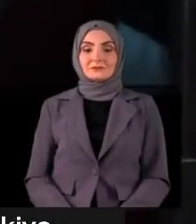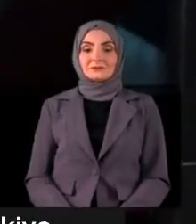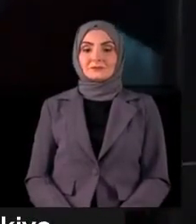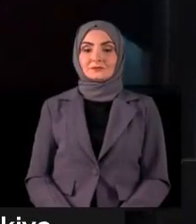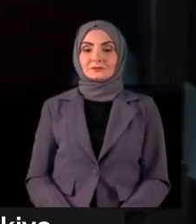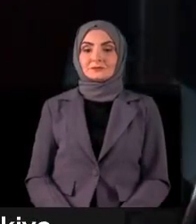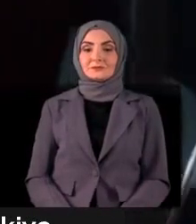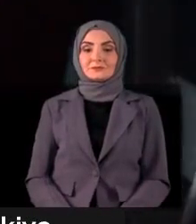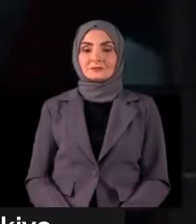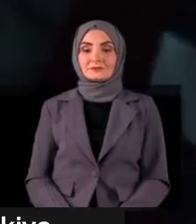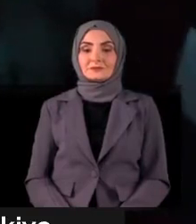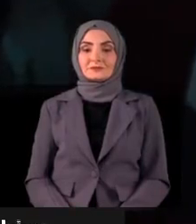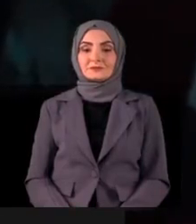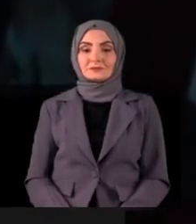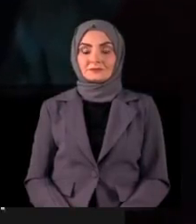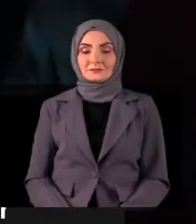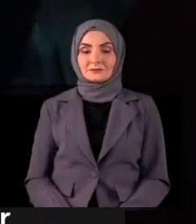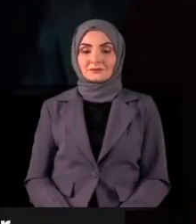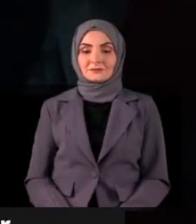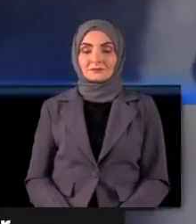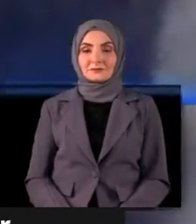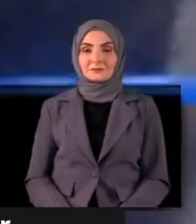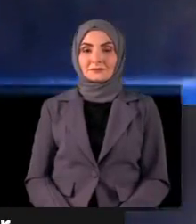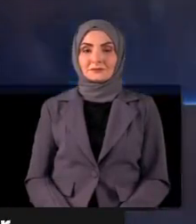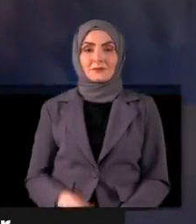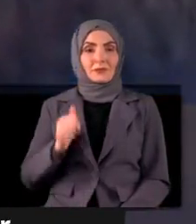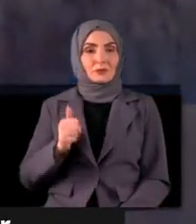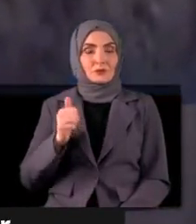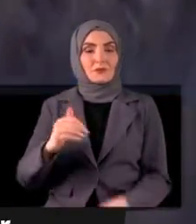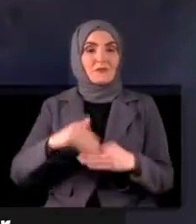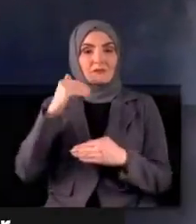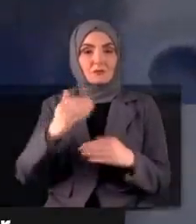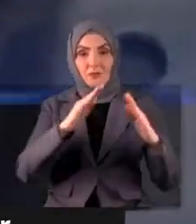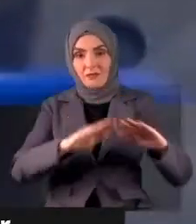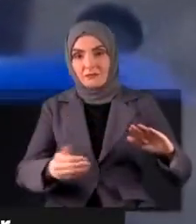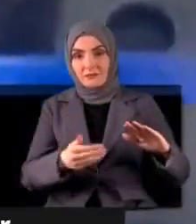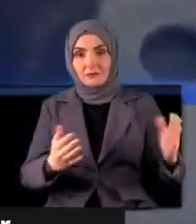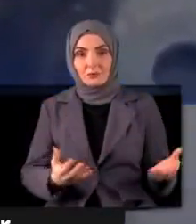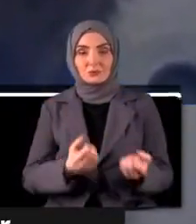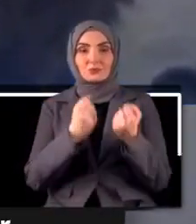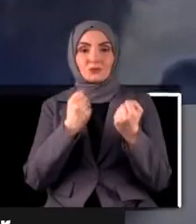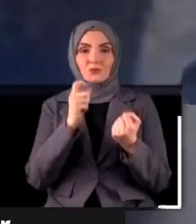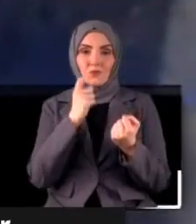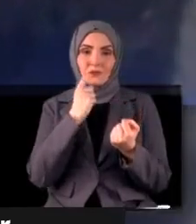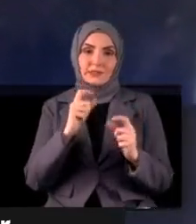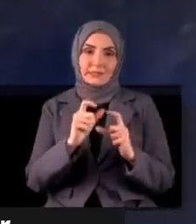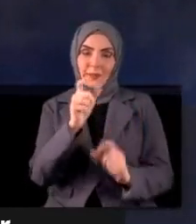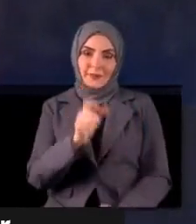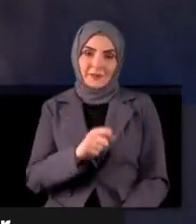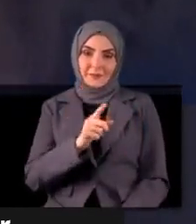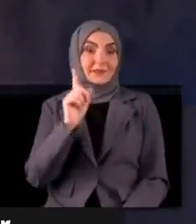helikopter ambulansı Adana'ya nakli sağlayalım. Günler sonra enkazdan çıkarılan 9 yaşındaki Semih'in ilk isteği